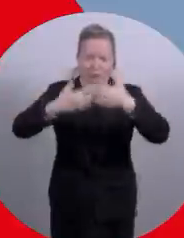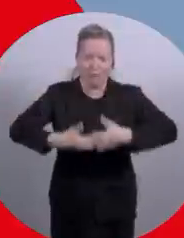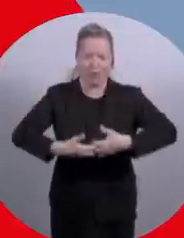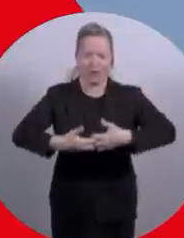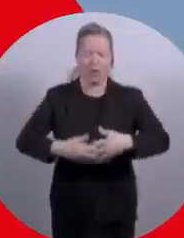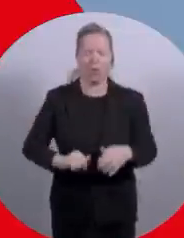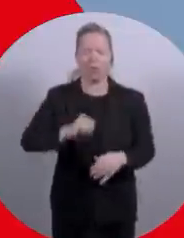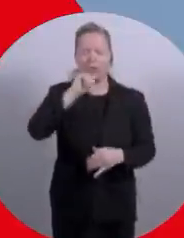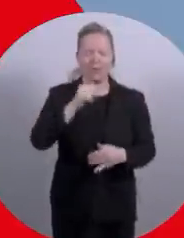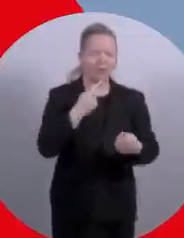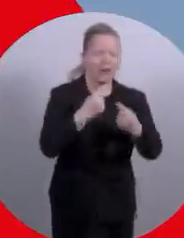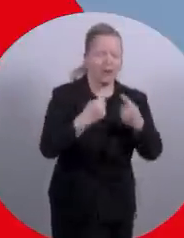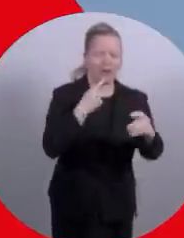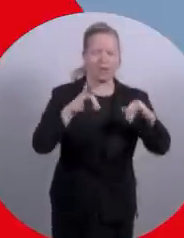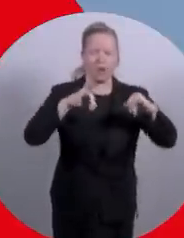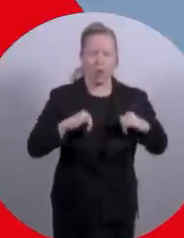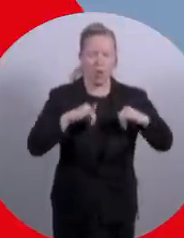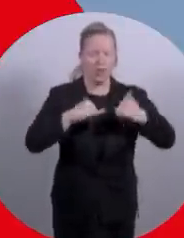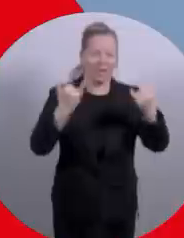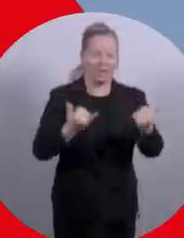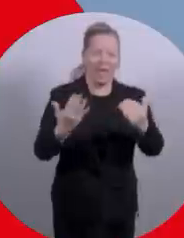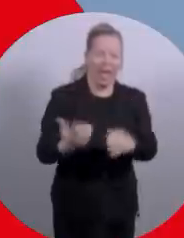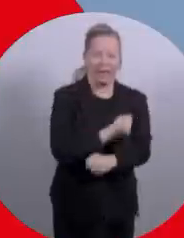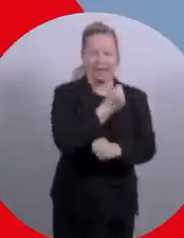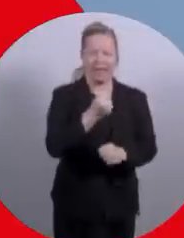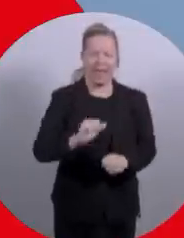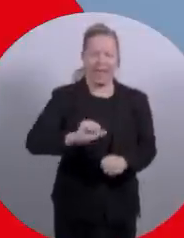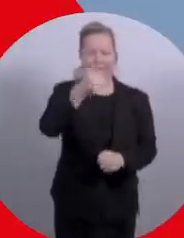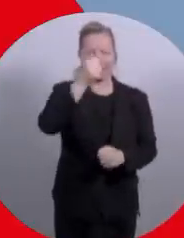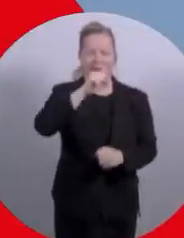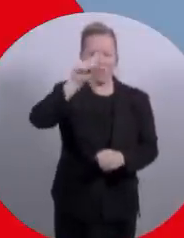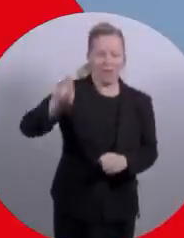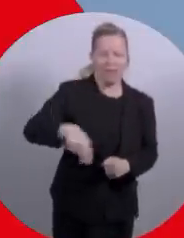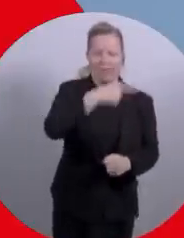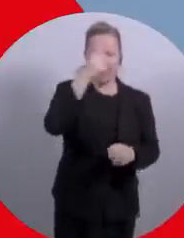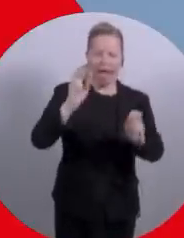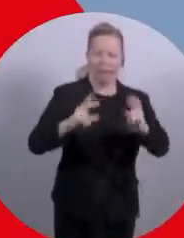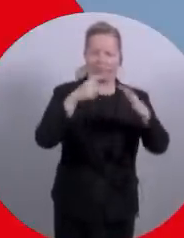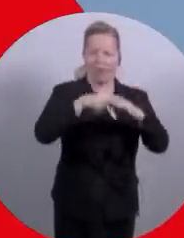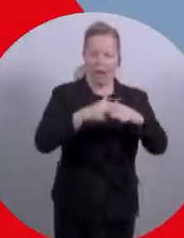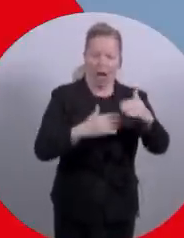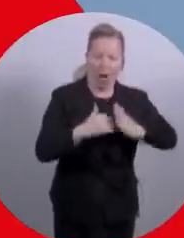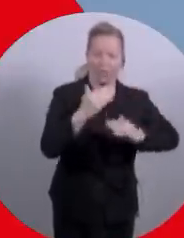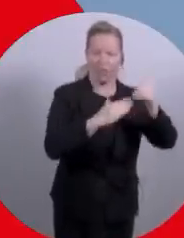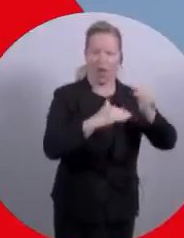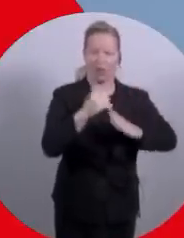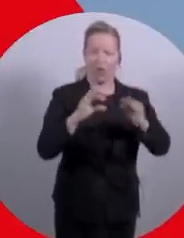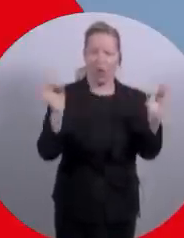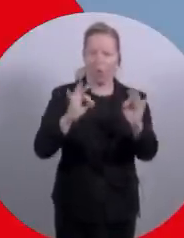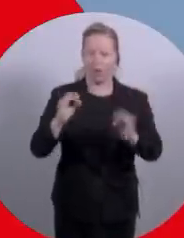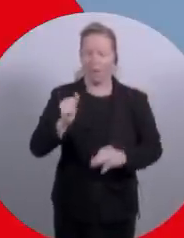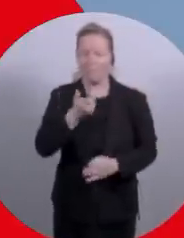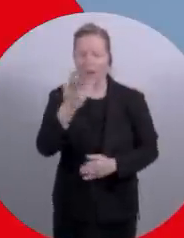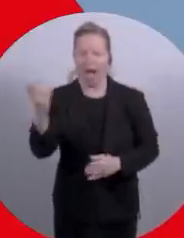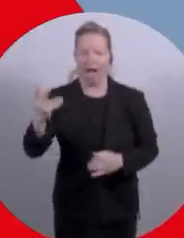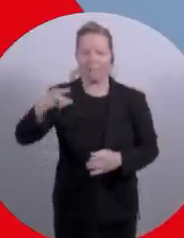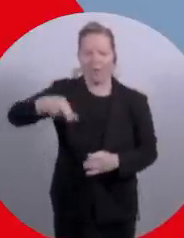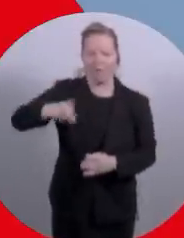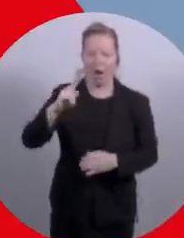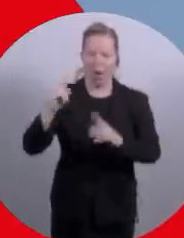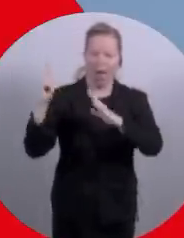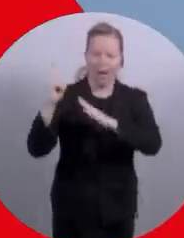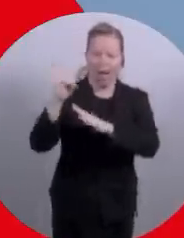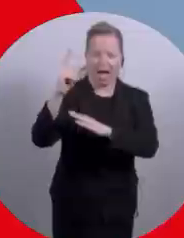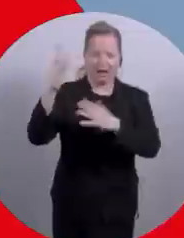in Tirol endlich das erste Windkraftwerk aufgestellt wird nicht darüber zu reden ob man mit ein paar Photovoltaikanlagen